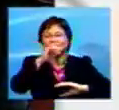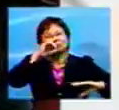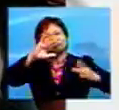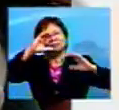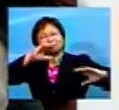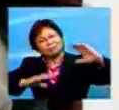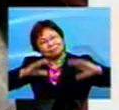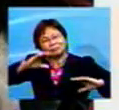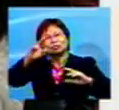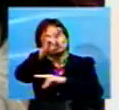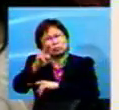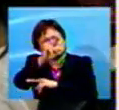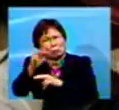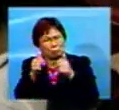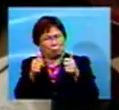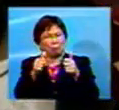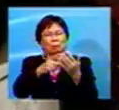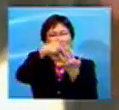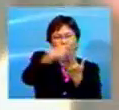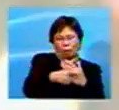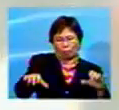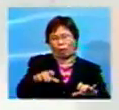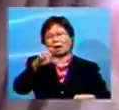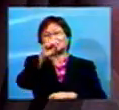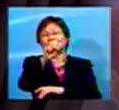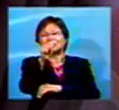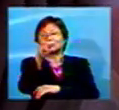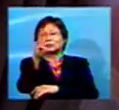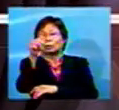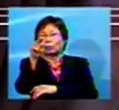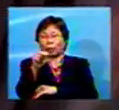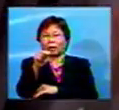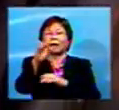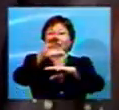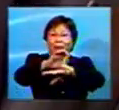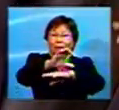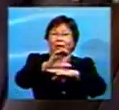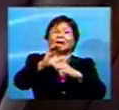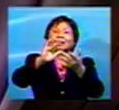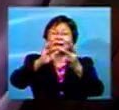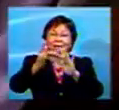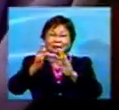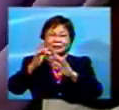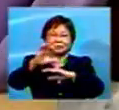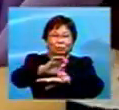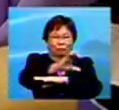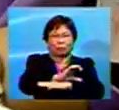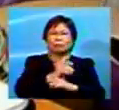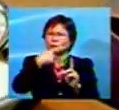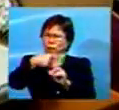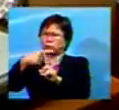UNIZA juga telah menguji keberkesanan program pendidikan epilepsi animasi interaktif di kalangan pesakit. Ternyata keputusannya